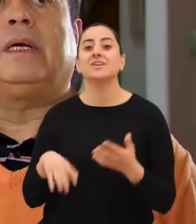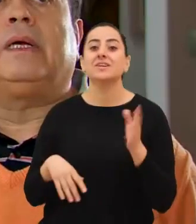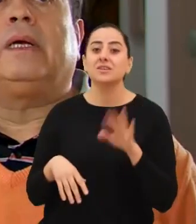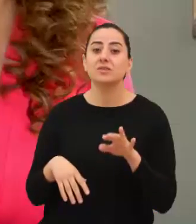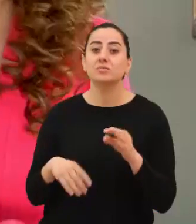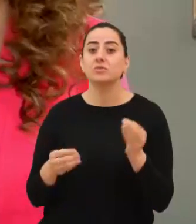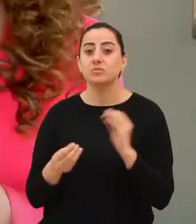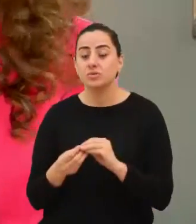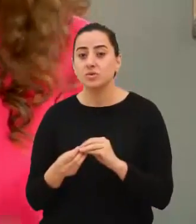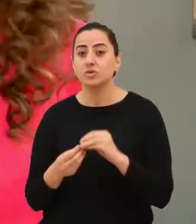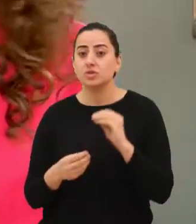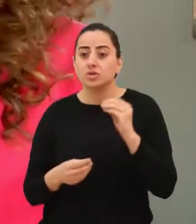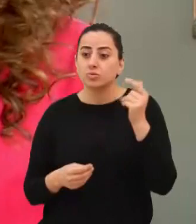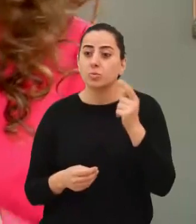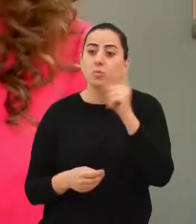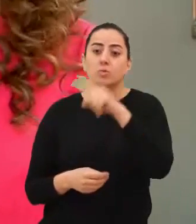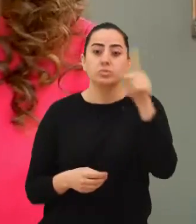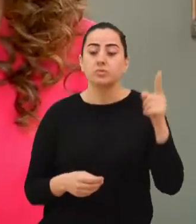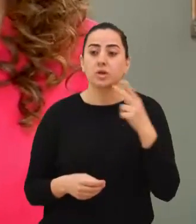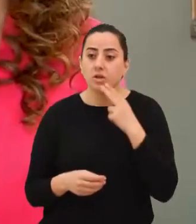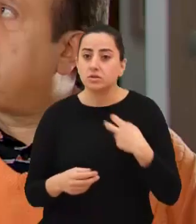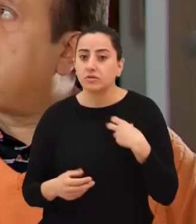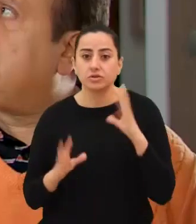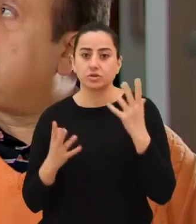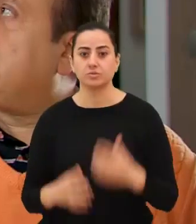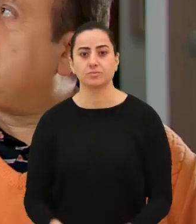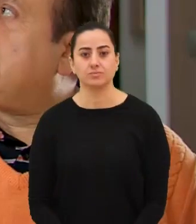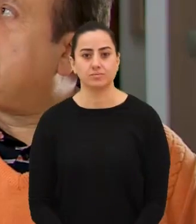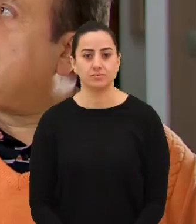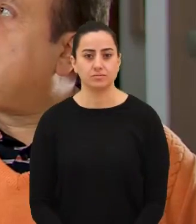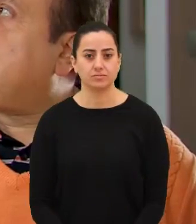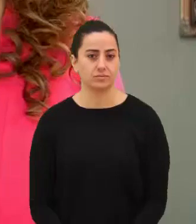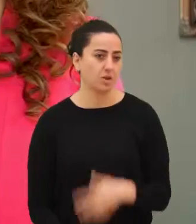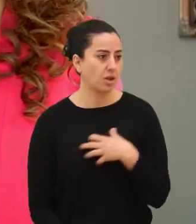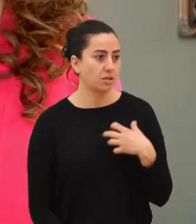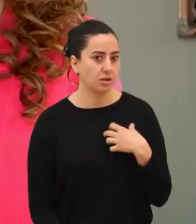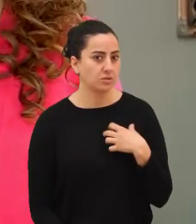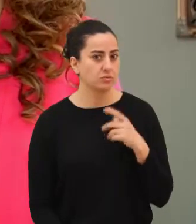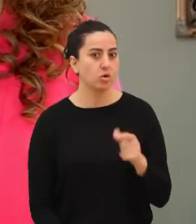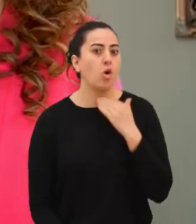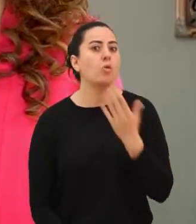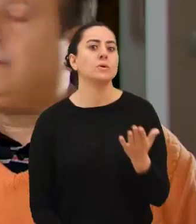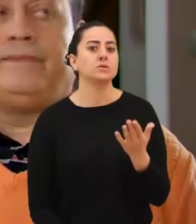de üstüne bunu duyunca bu da sürpriz oldu manasında. Anne, bu iş böyle